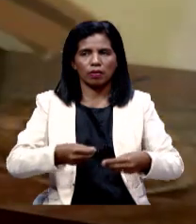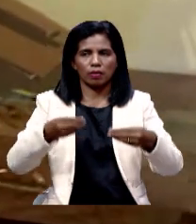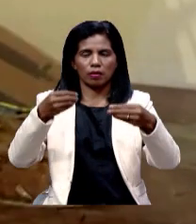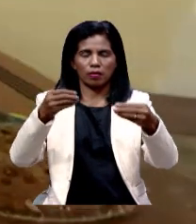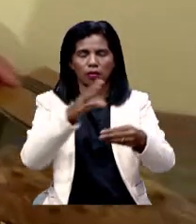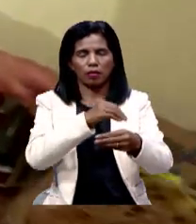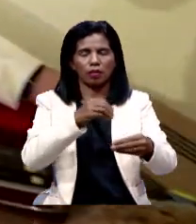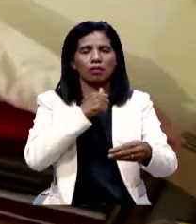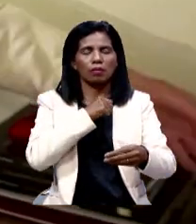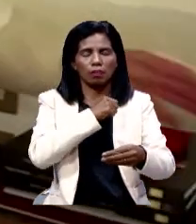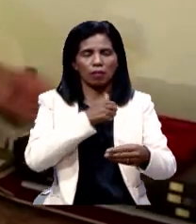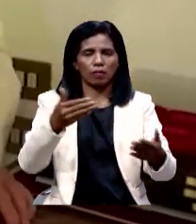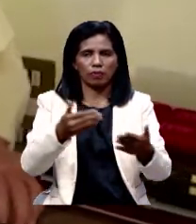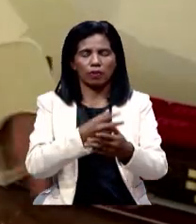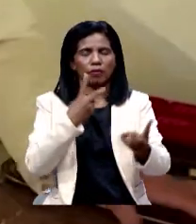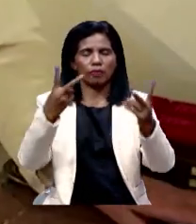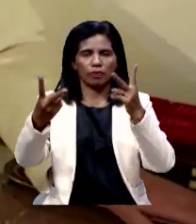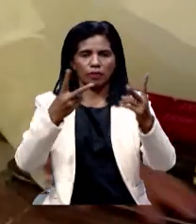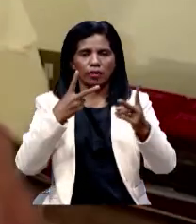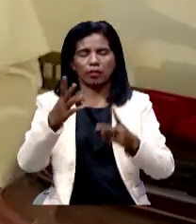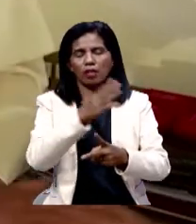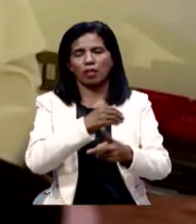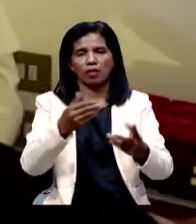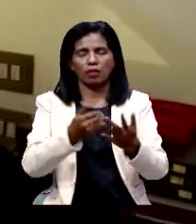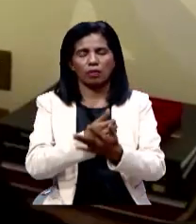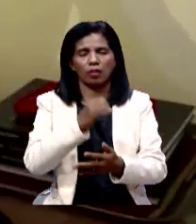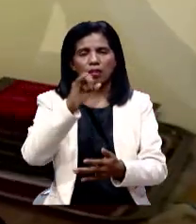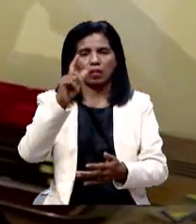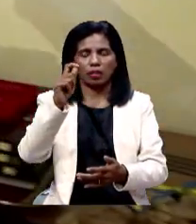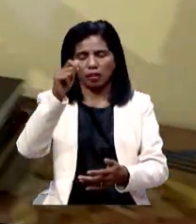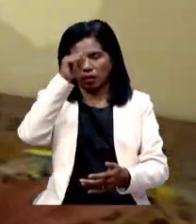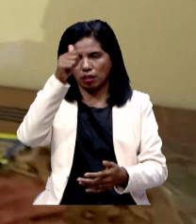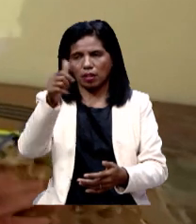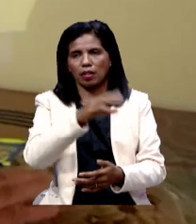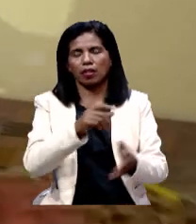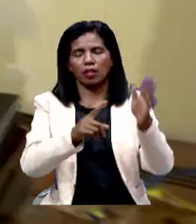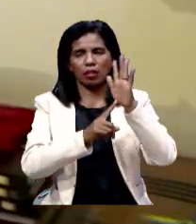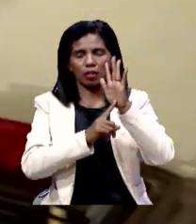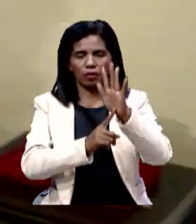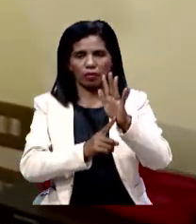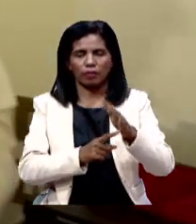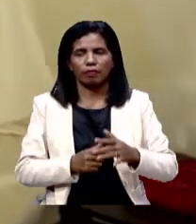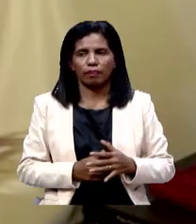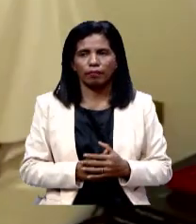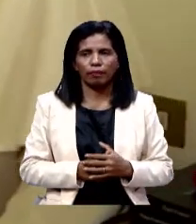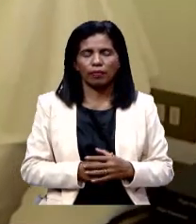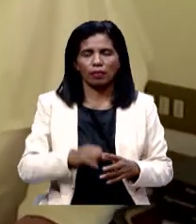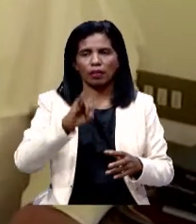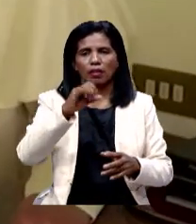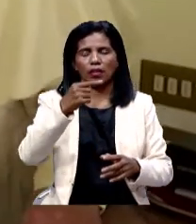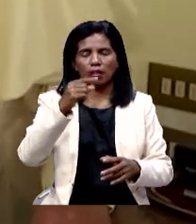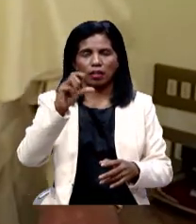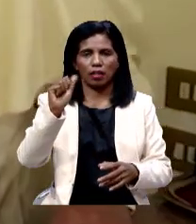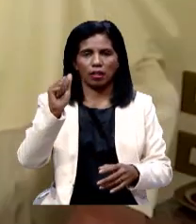cardeal Fon, no visita cidade El Aquila e Itália, bele anuncia anunci conama demissão. El Aquila associa ho